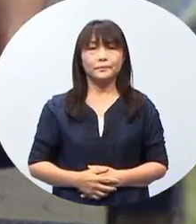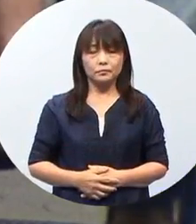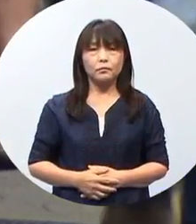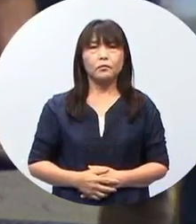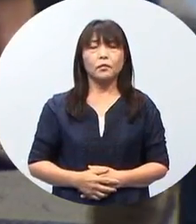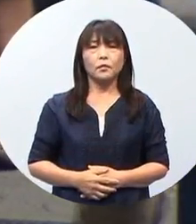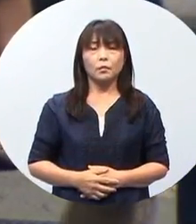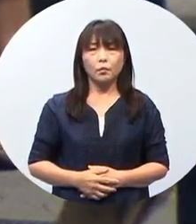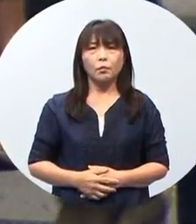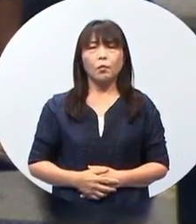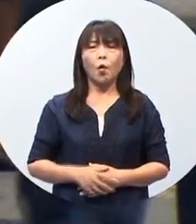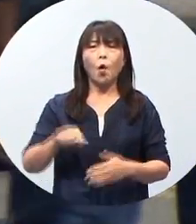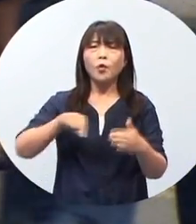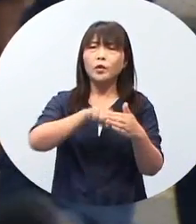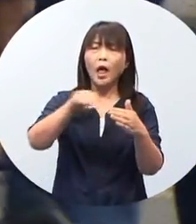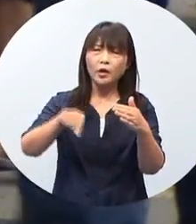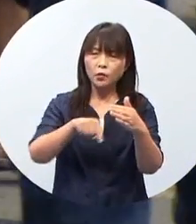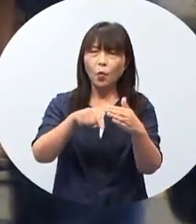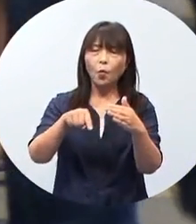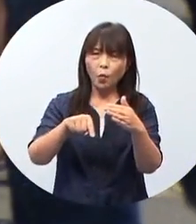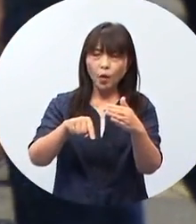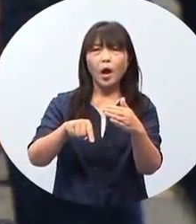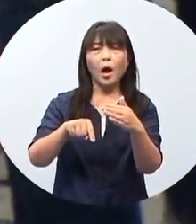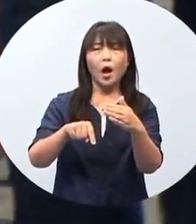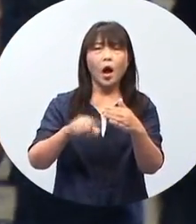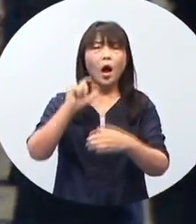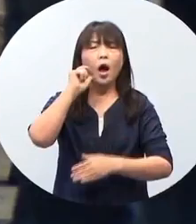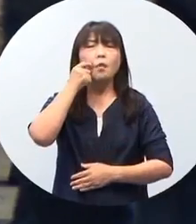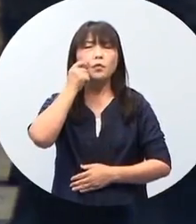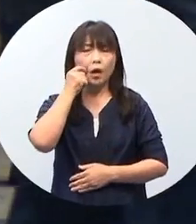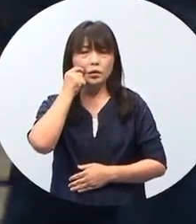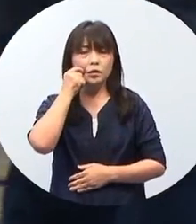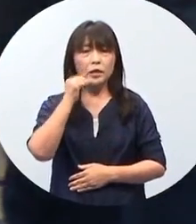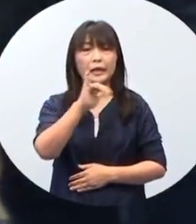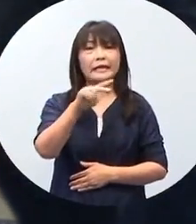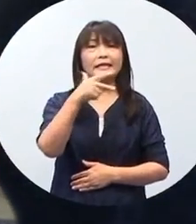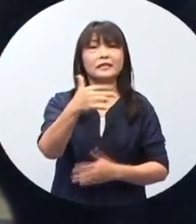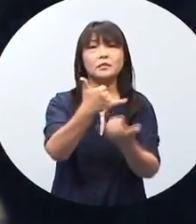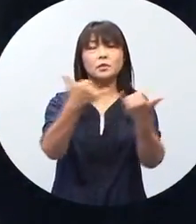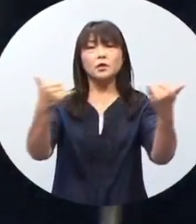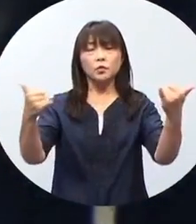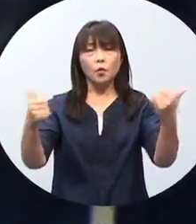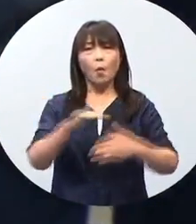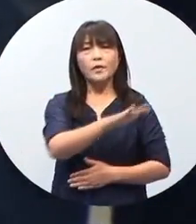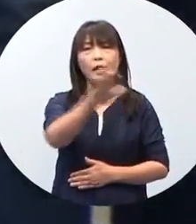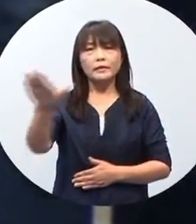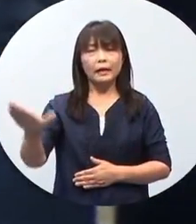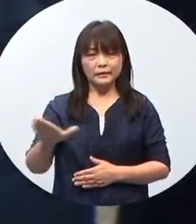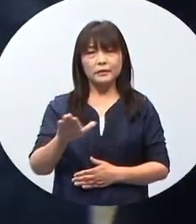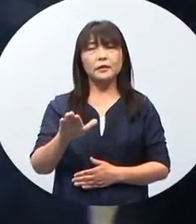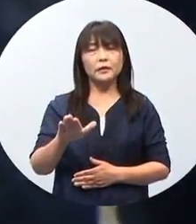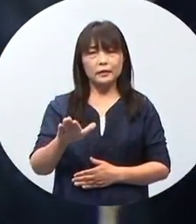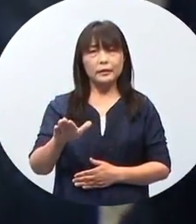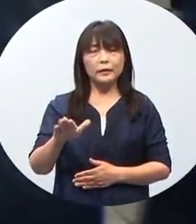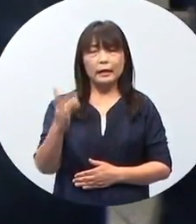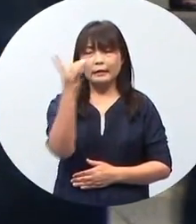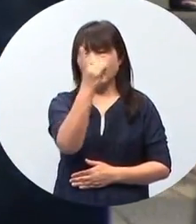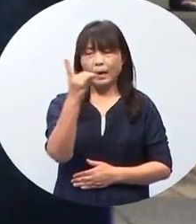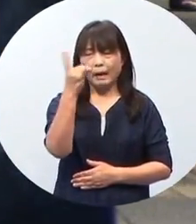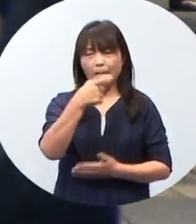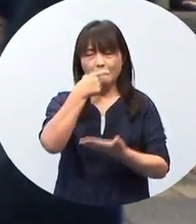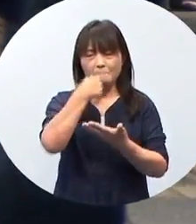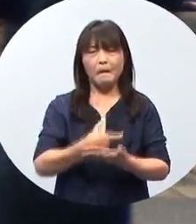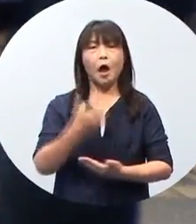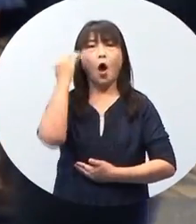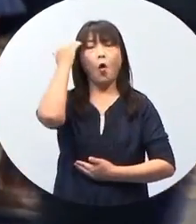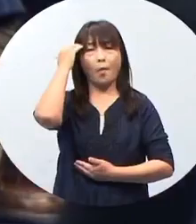んどん複雑になる手口。それでも市民の皆さんに巻き込まれてほしくないので、よくある事例をいくつか